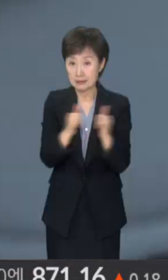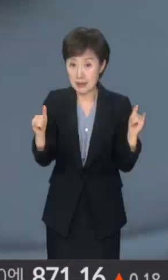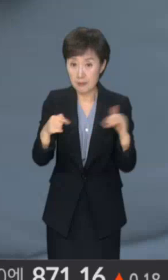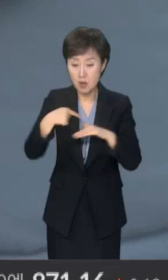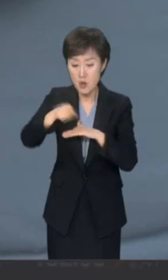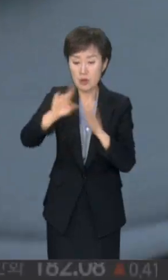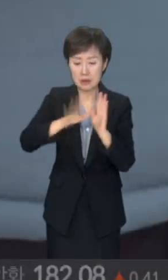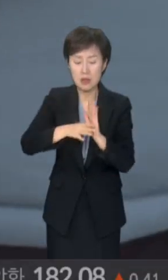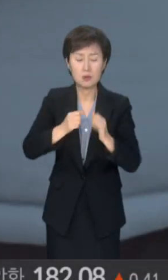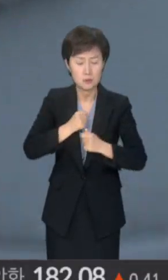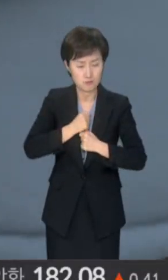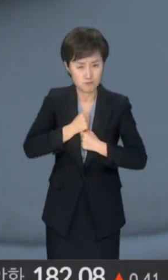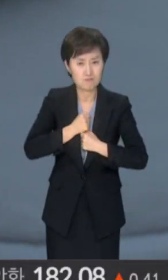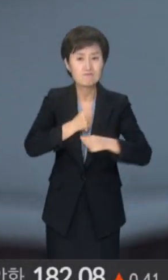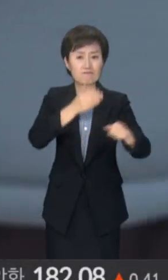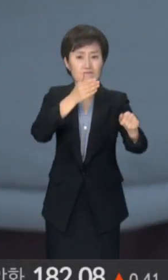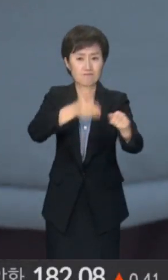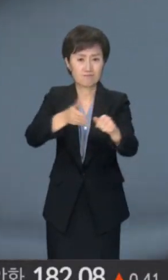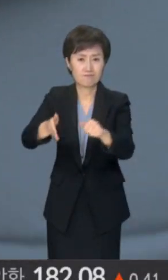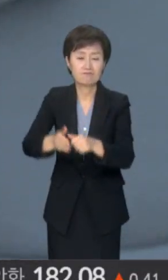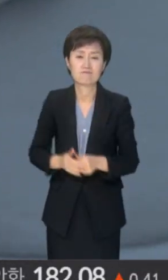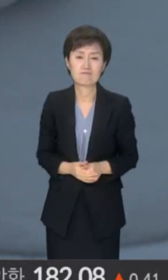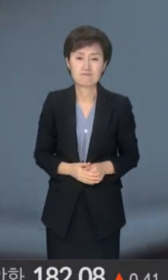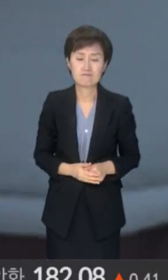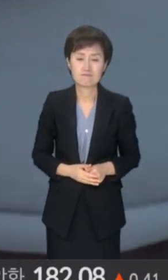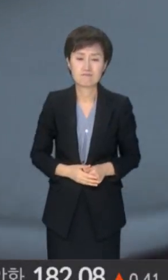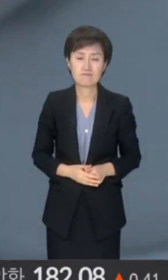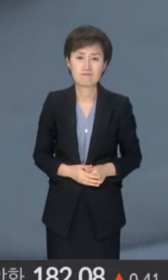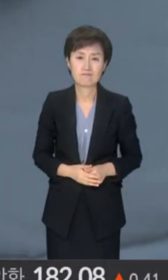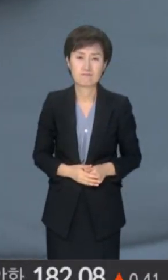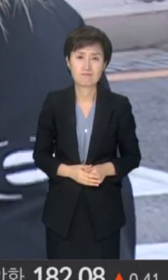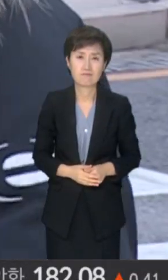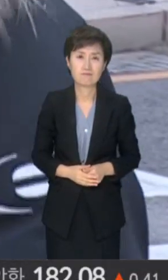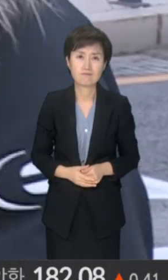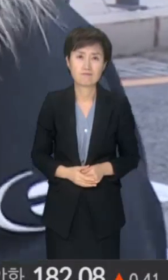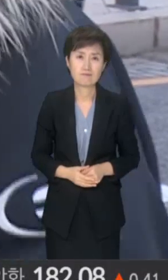외출 시 보온에 신경 쓰시기 바랍니다. 지금까지 보도국에서 전해드렸습니다.